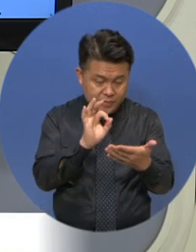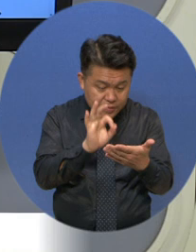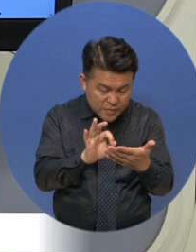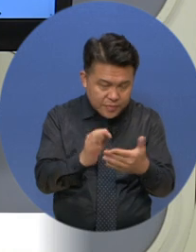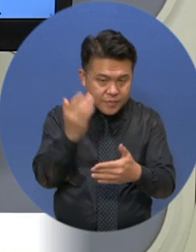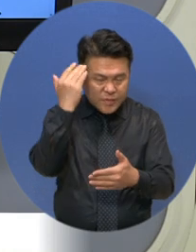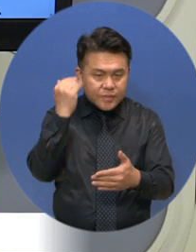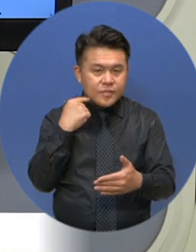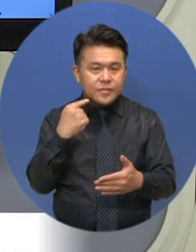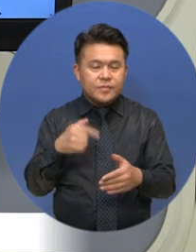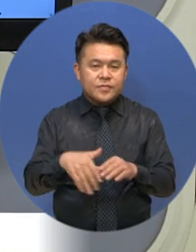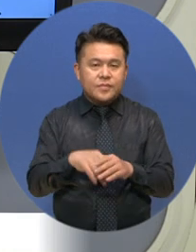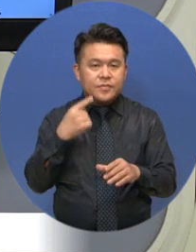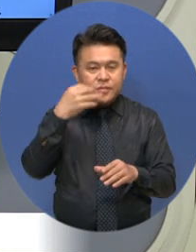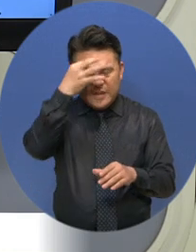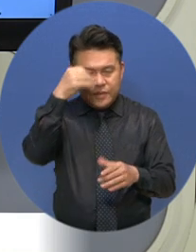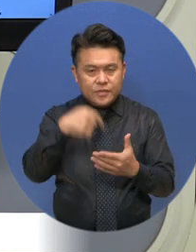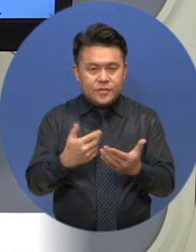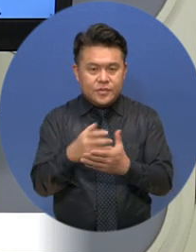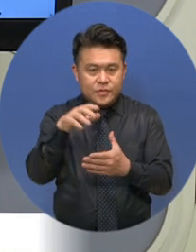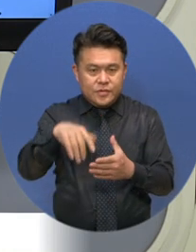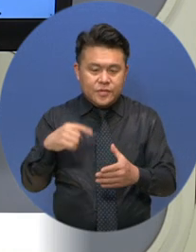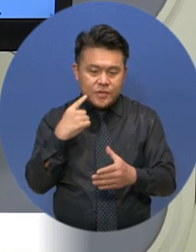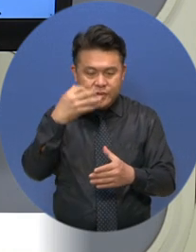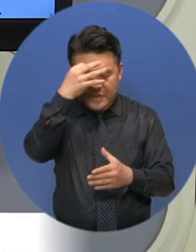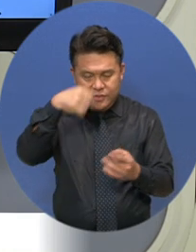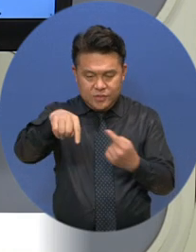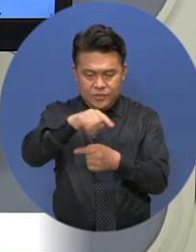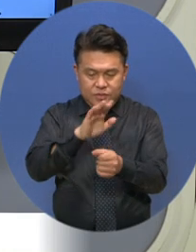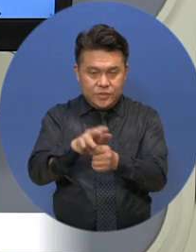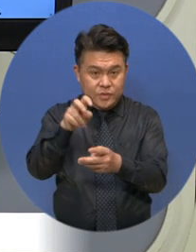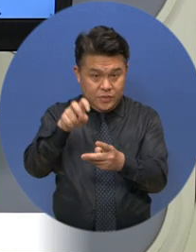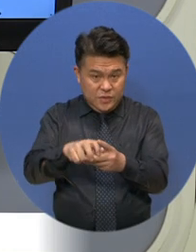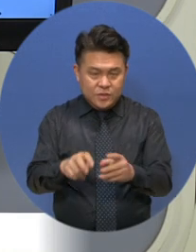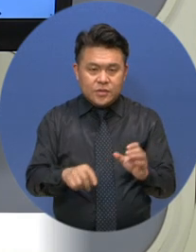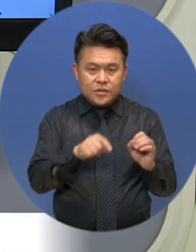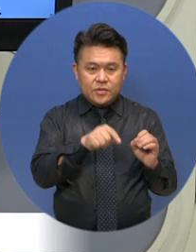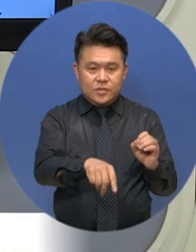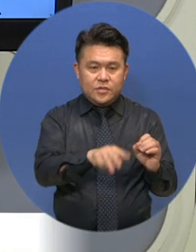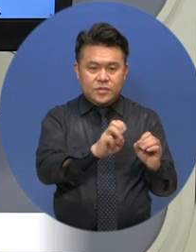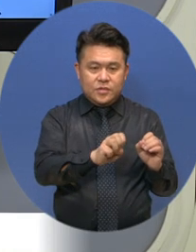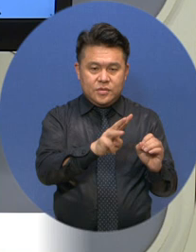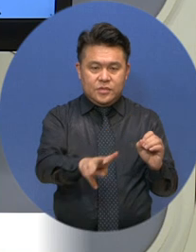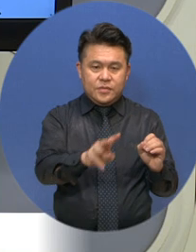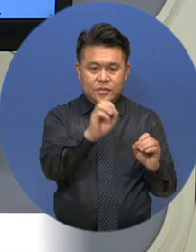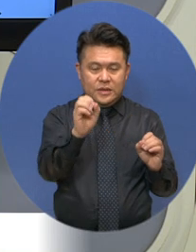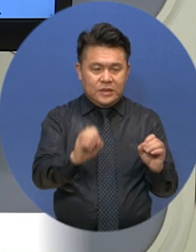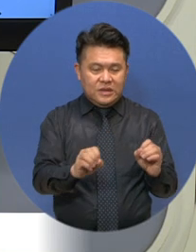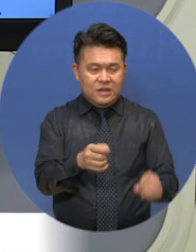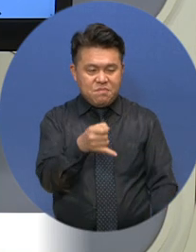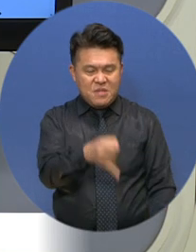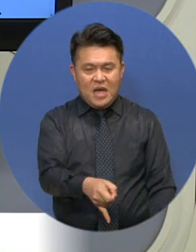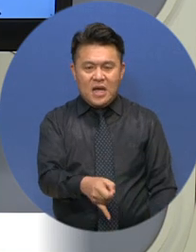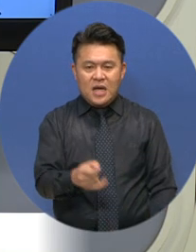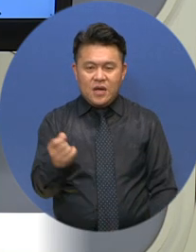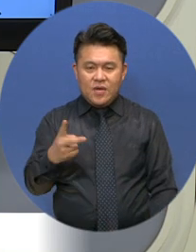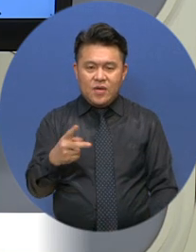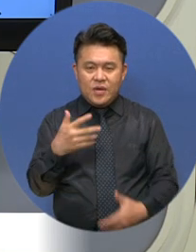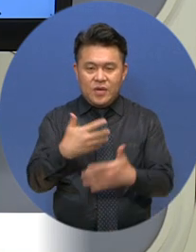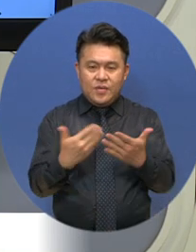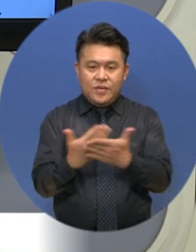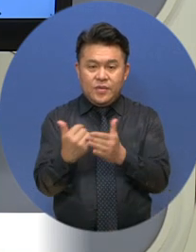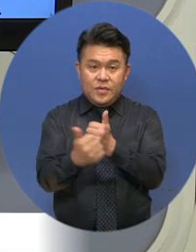문화 예술 교육 진흥 원과 예술경영지원센터 가 0.03% 로 가장 낮았고